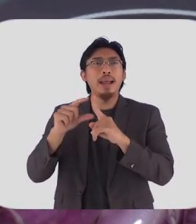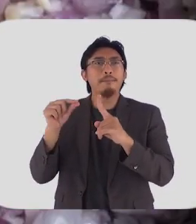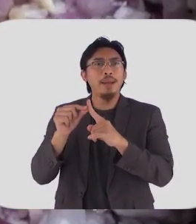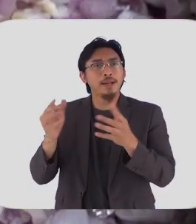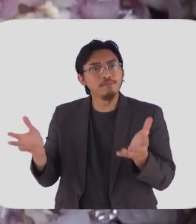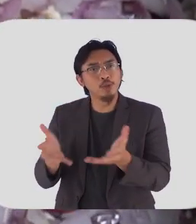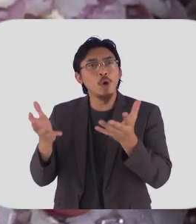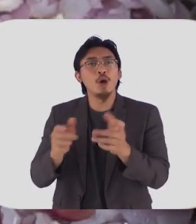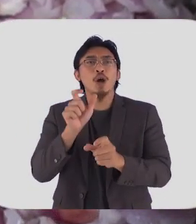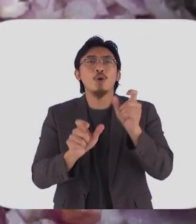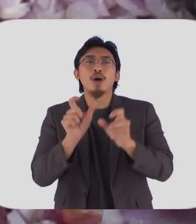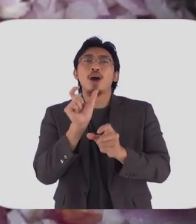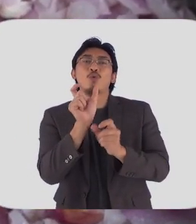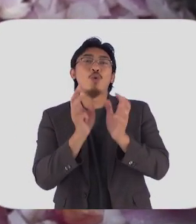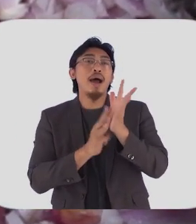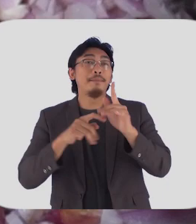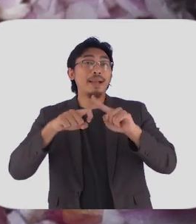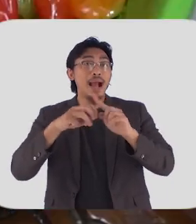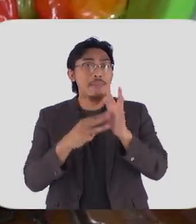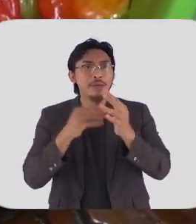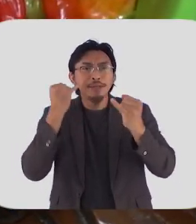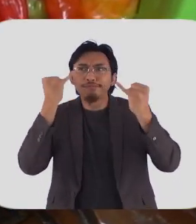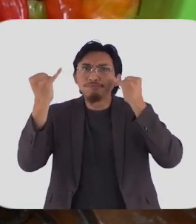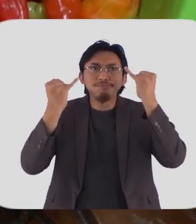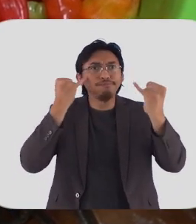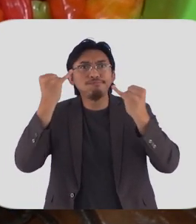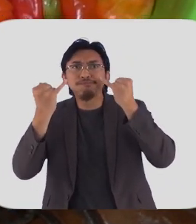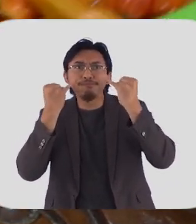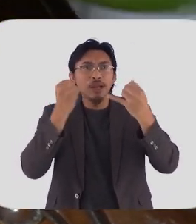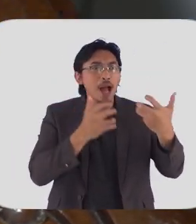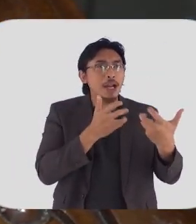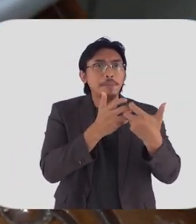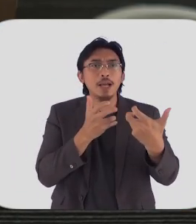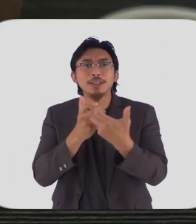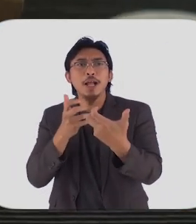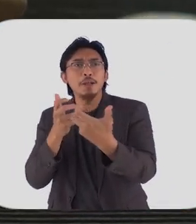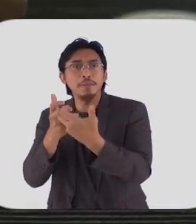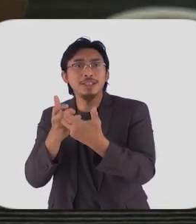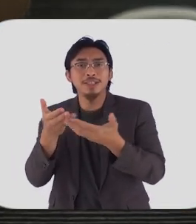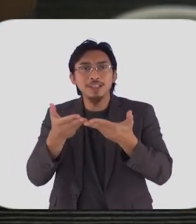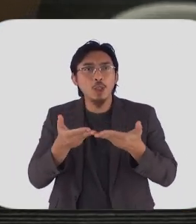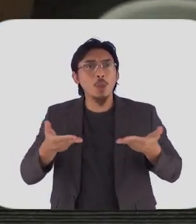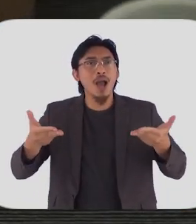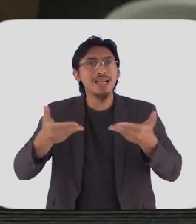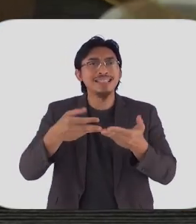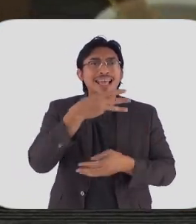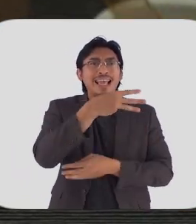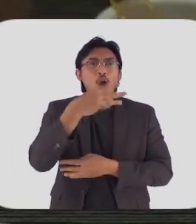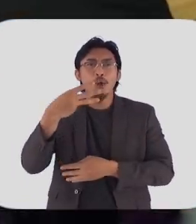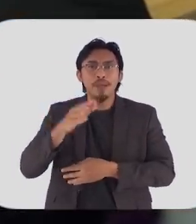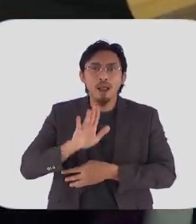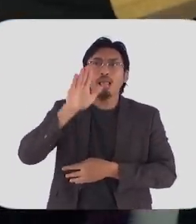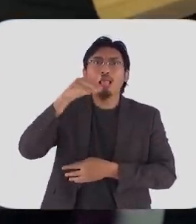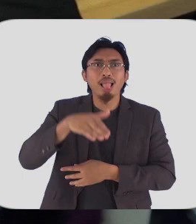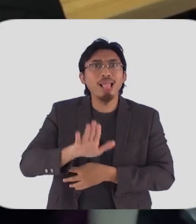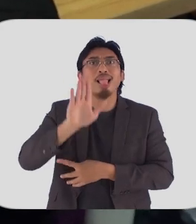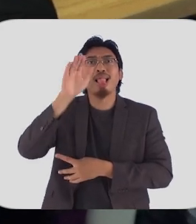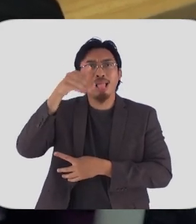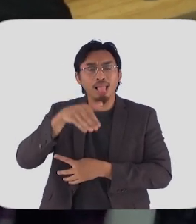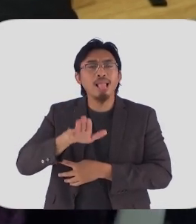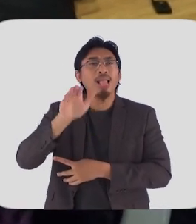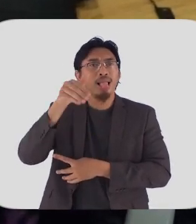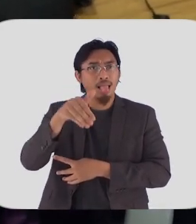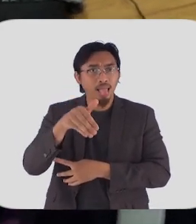proyek Restore, UNDP mendorong para pelaku UMKM untuk terus berinovasi dan beradaptasi terhadap